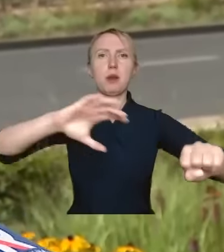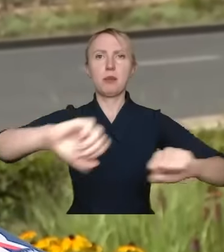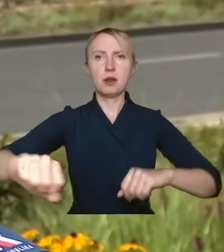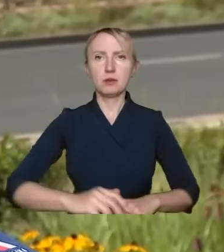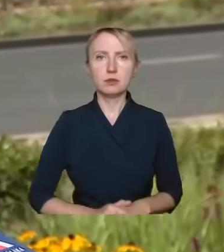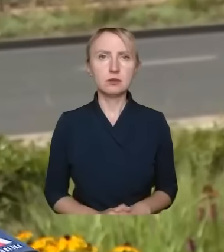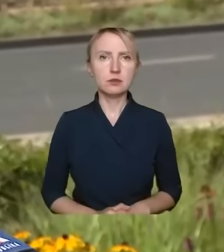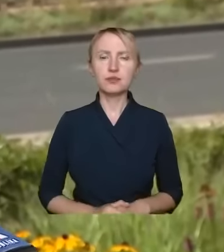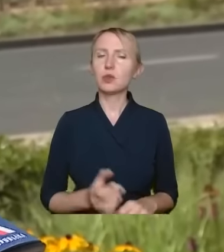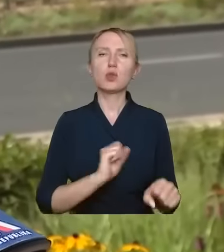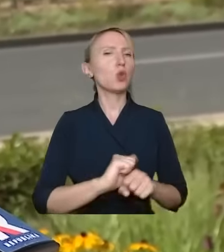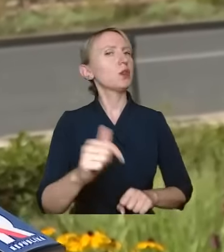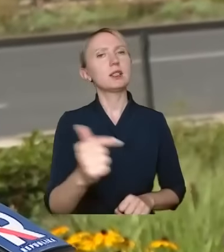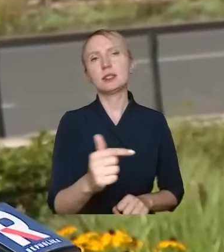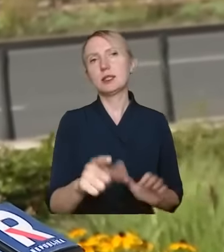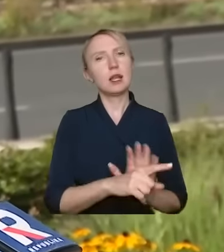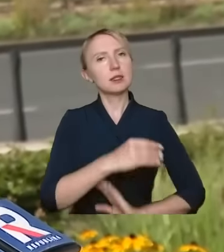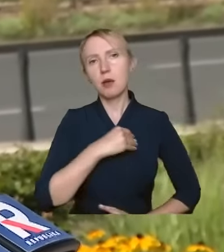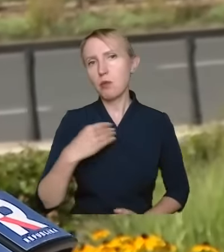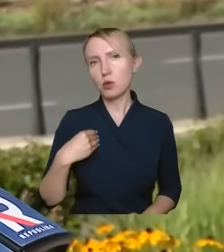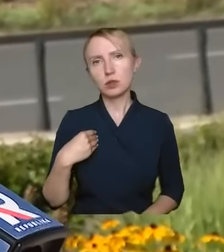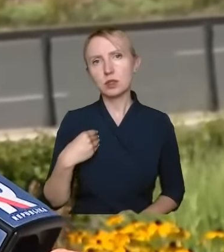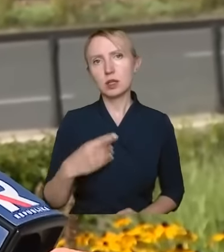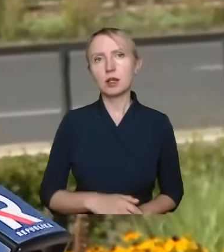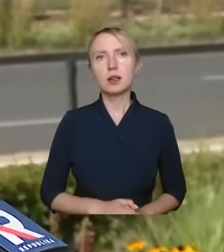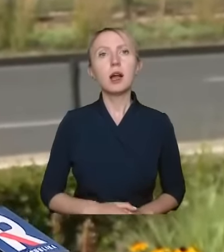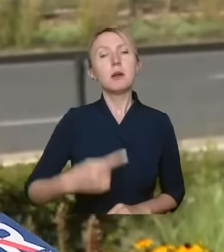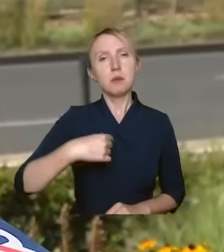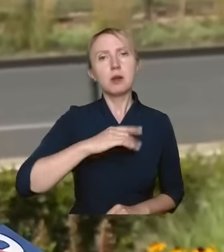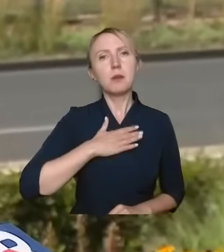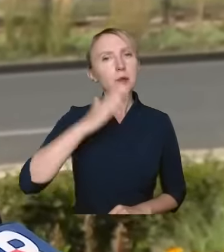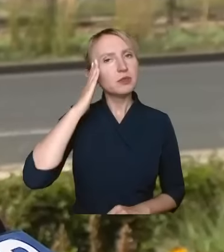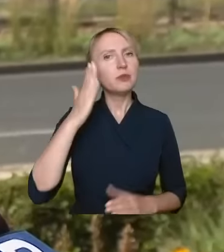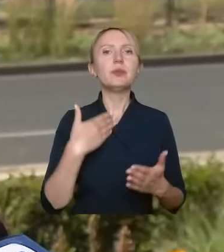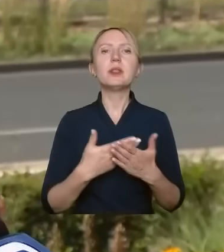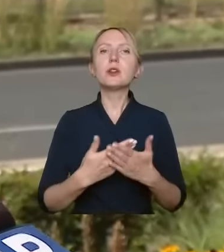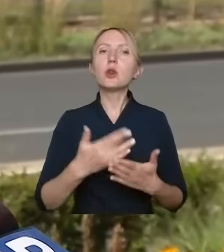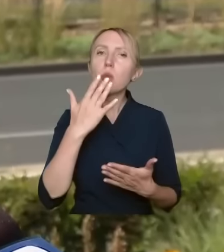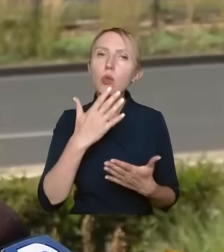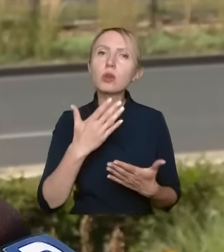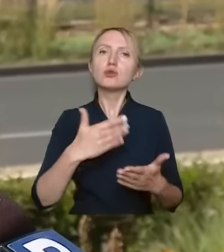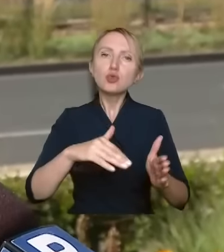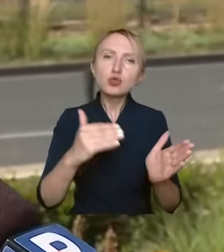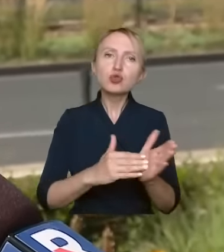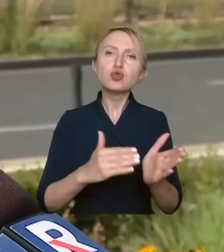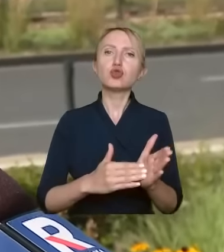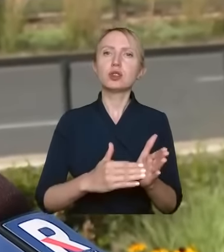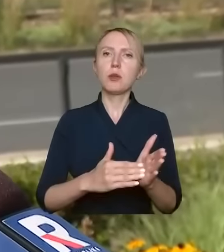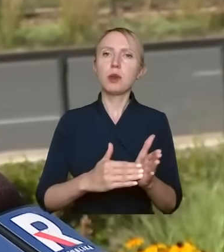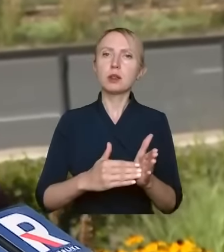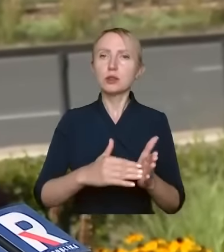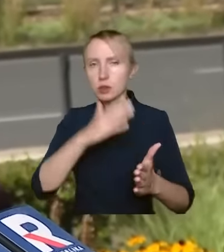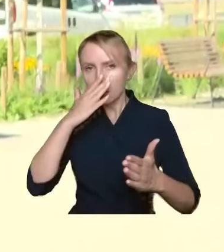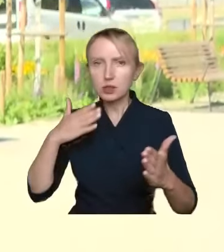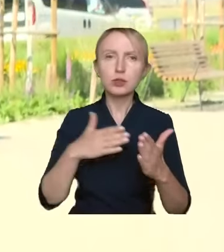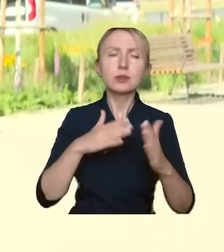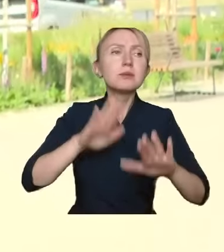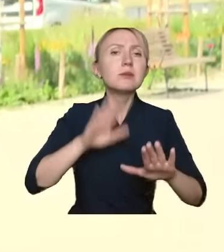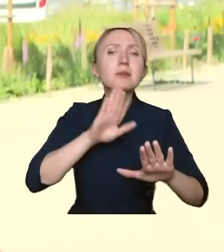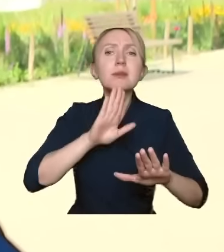jest to interes Polski. Także sobie zdajemy z tego sprawę. Dlatego mówię, że koniecznie trzeba zatrzymać cargo w